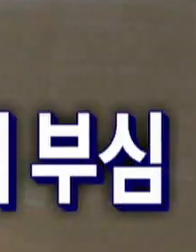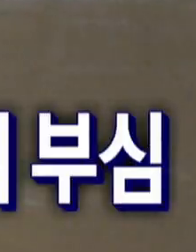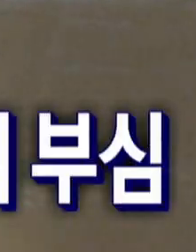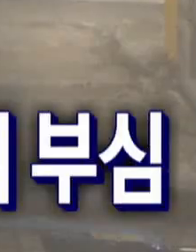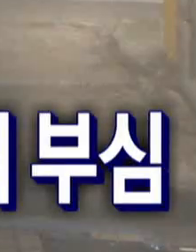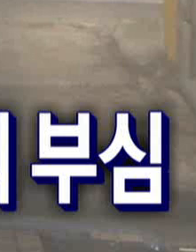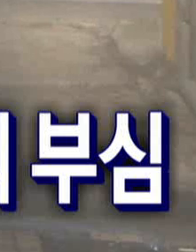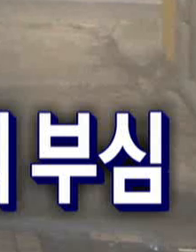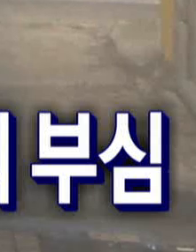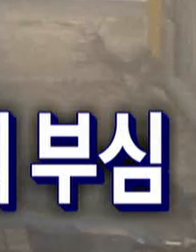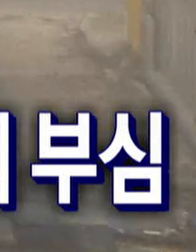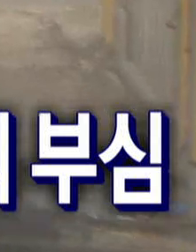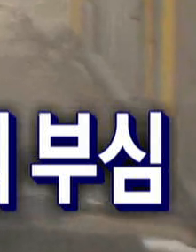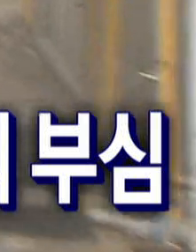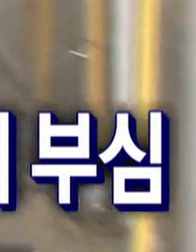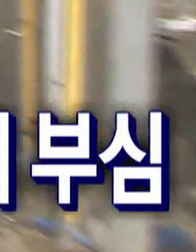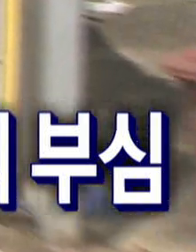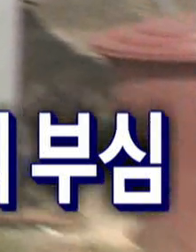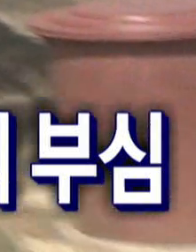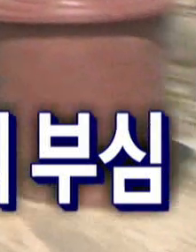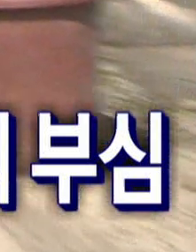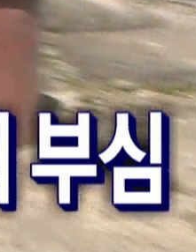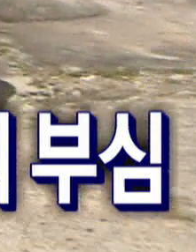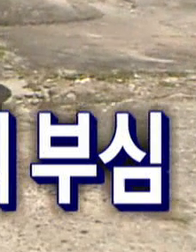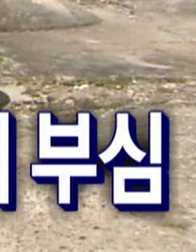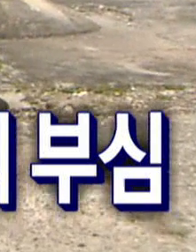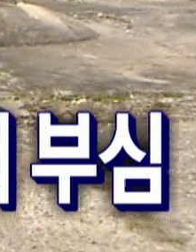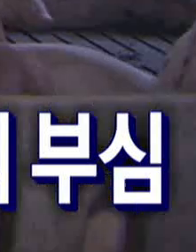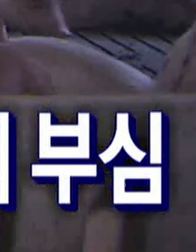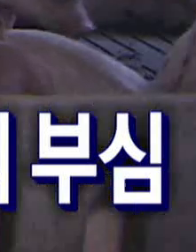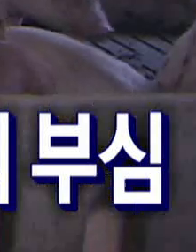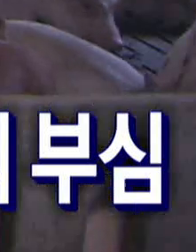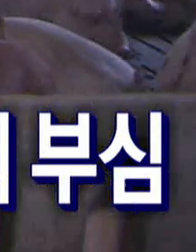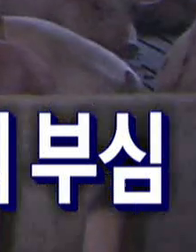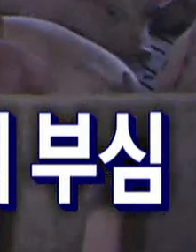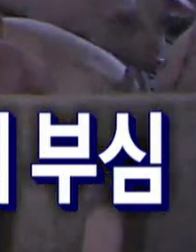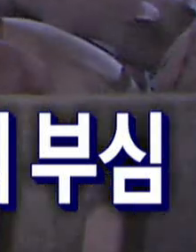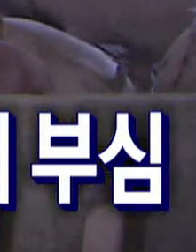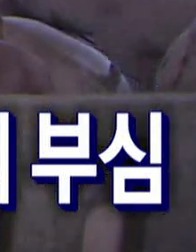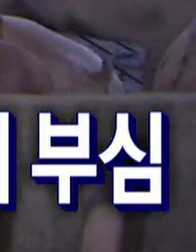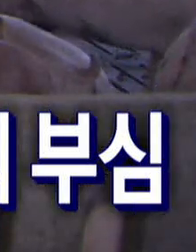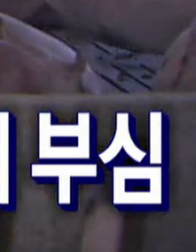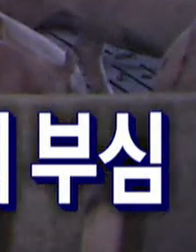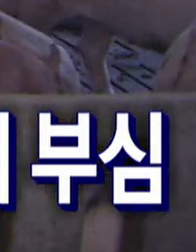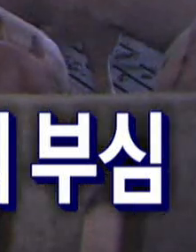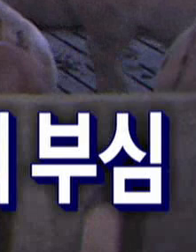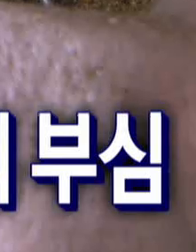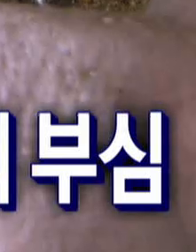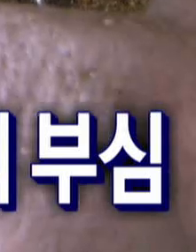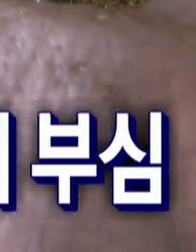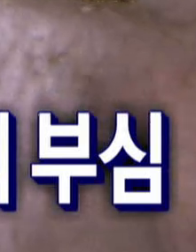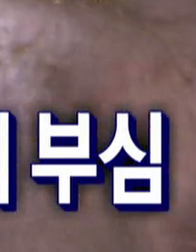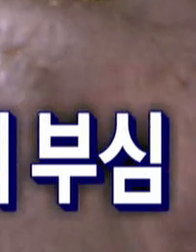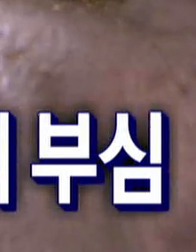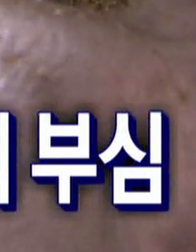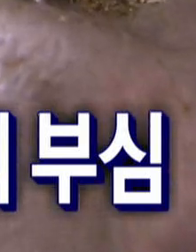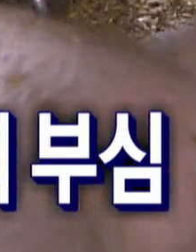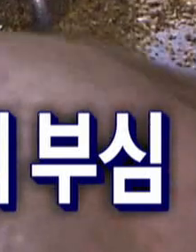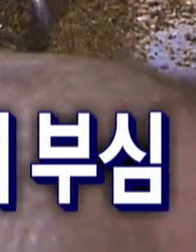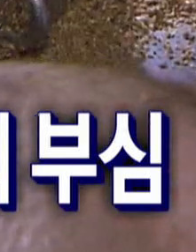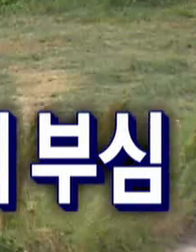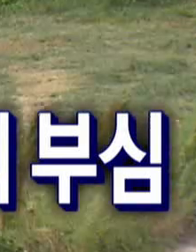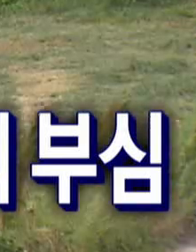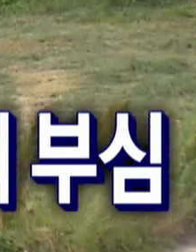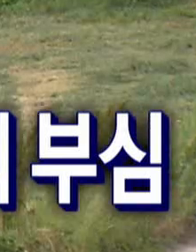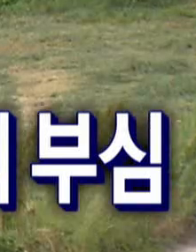아프리카 돼지열병으로 전국이 방역체제에 부심하고 있지만 지역은 가을 축제 개최 여부로 고민이 깊습니다.